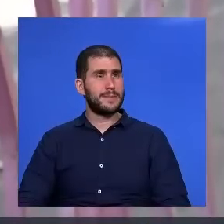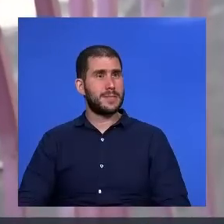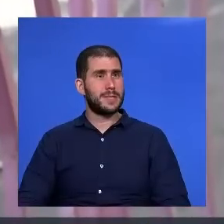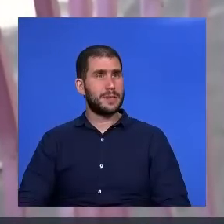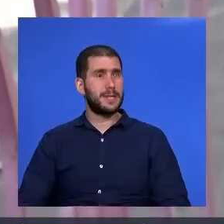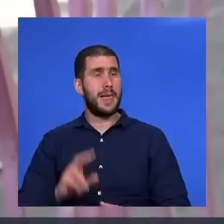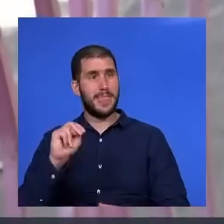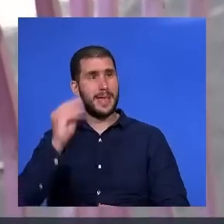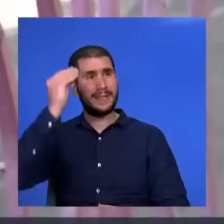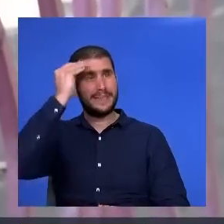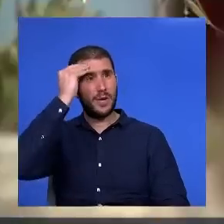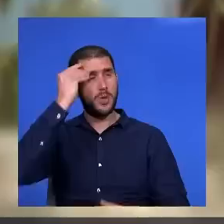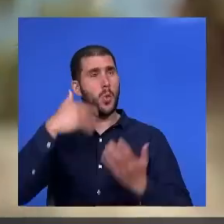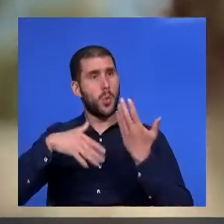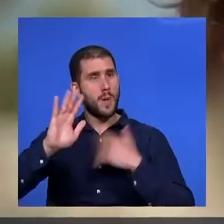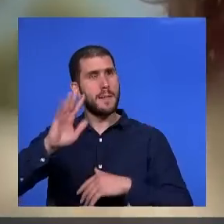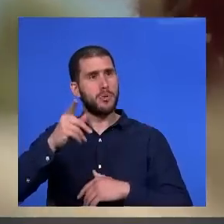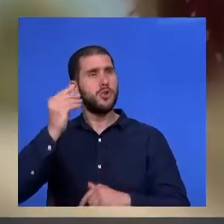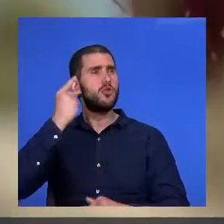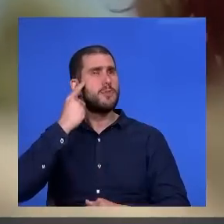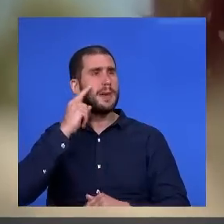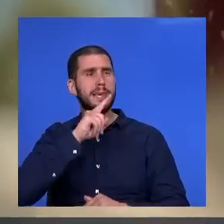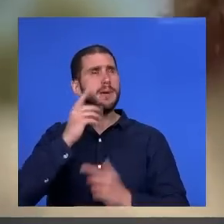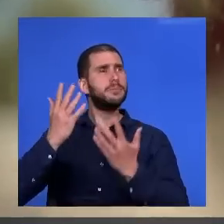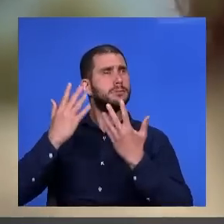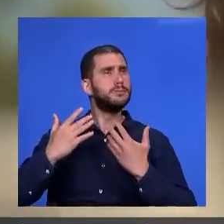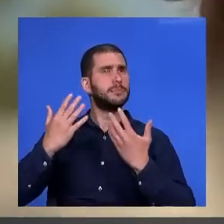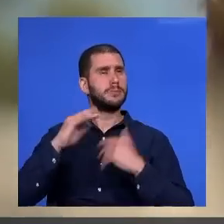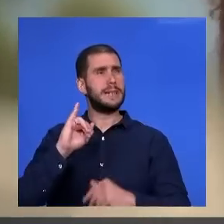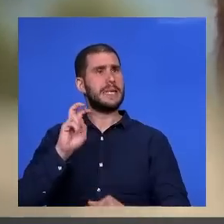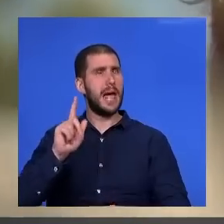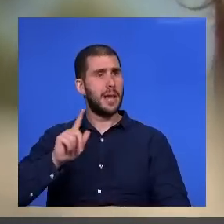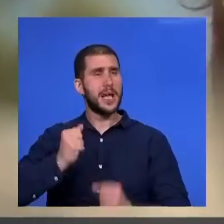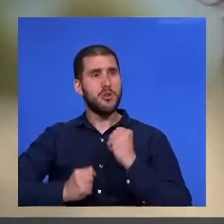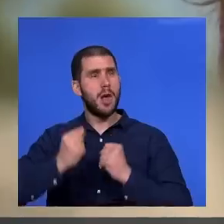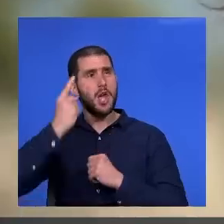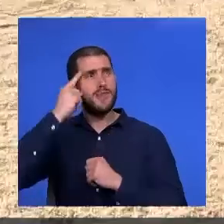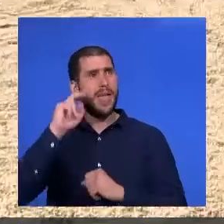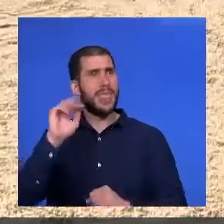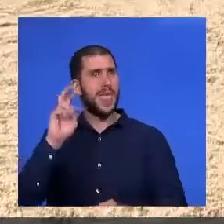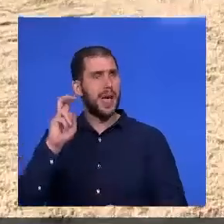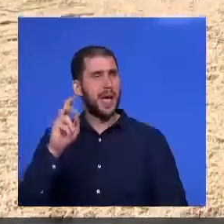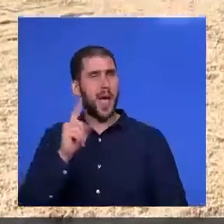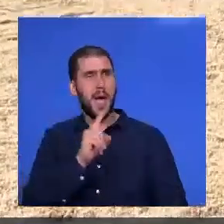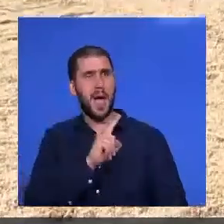אצל נטע הזיכרון מתבסס בעיקר על מה שהיא שומעת מאימא שלה, יעל. קשה לי גם לחשוב על נטע, שבעצם לא יהיה לה שום